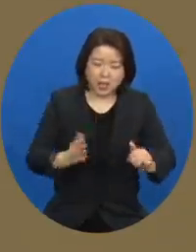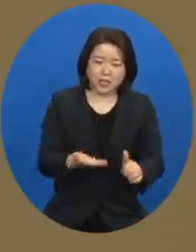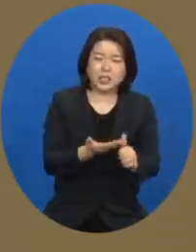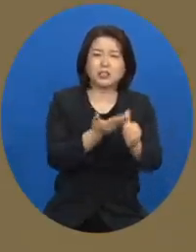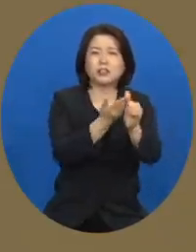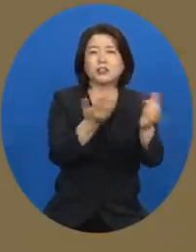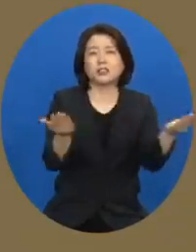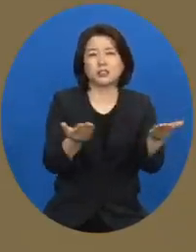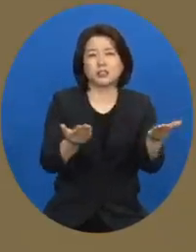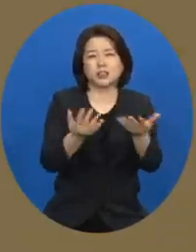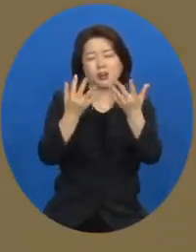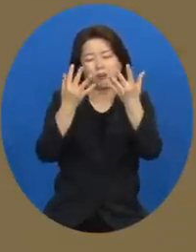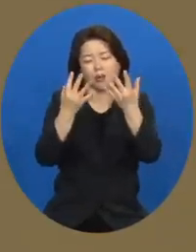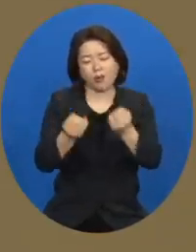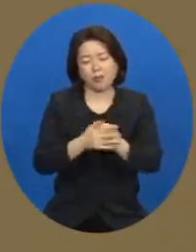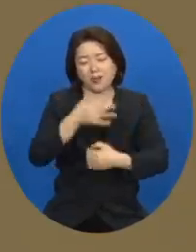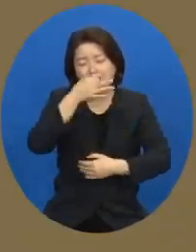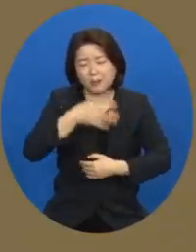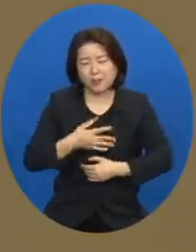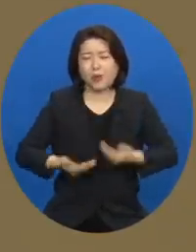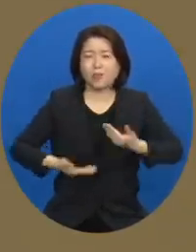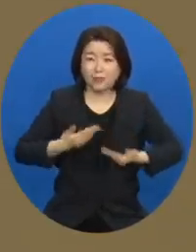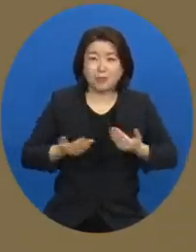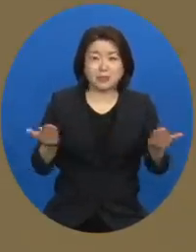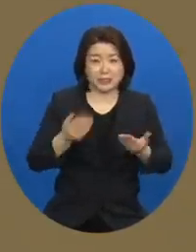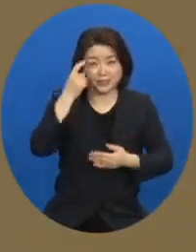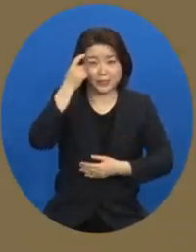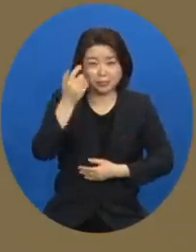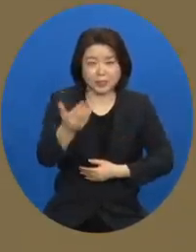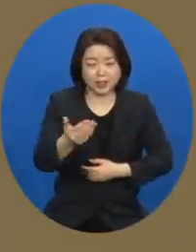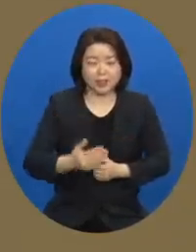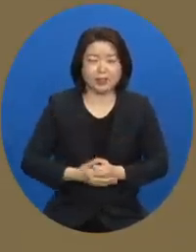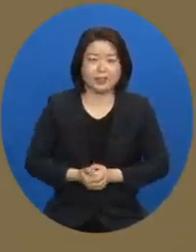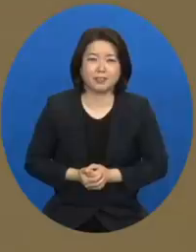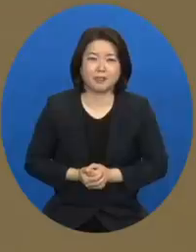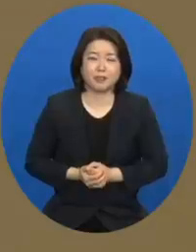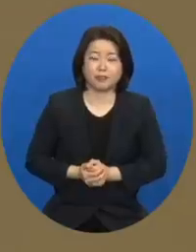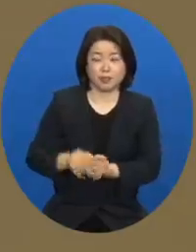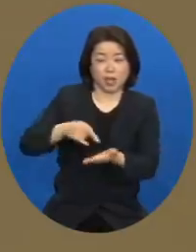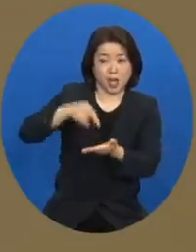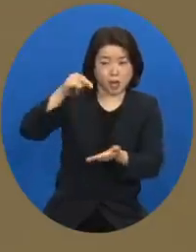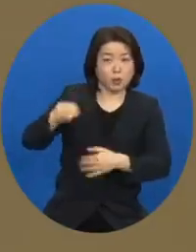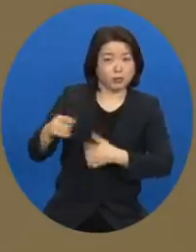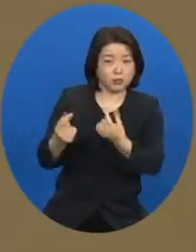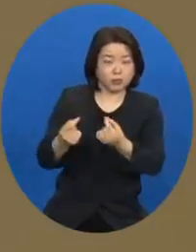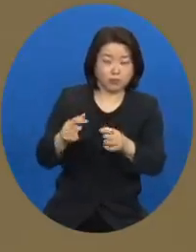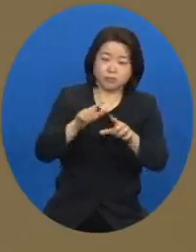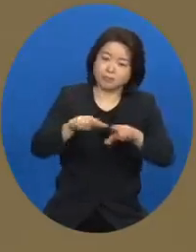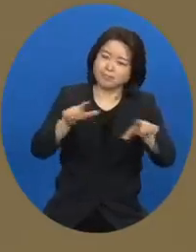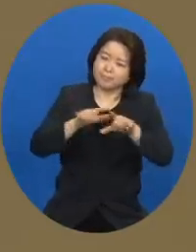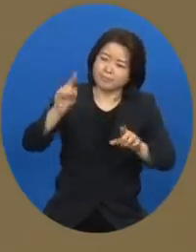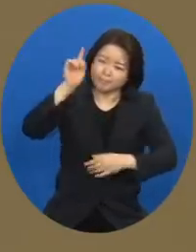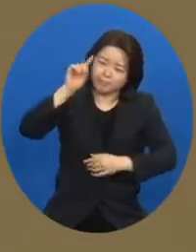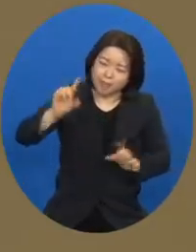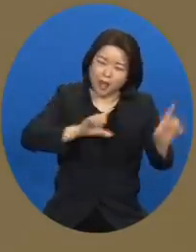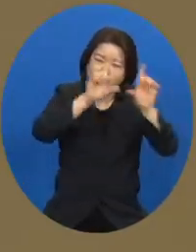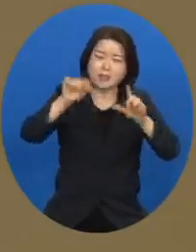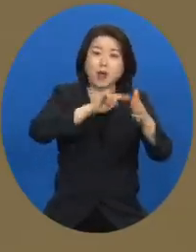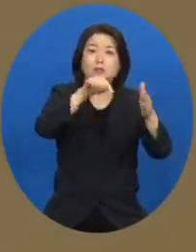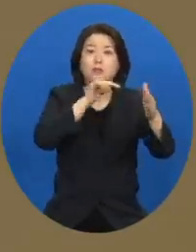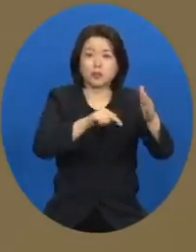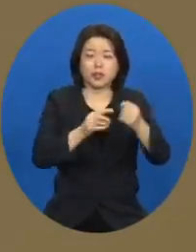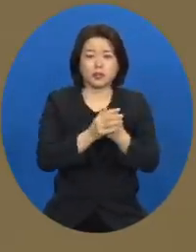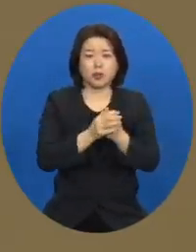일이 얼마나 힘들고 바쁜 일이라는 걸. 에녹은 그런 일상생활 속에서,